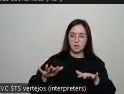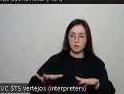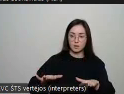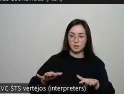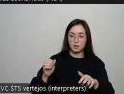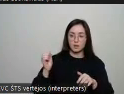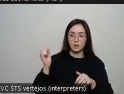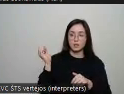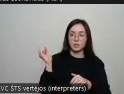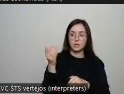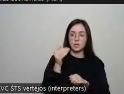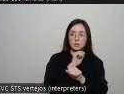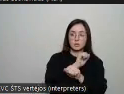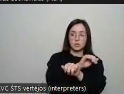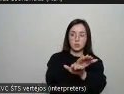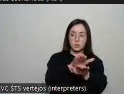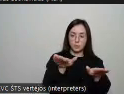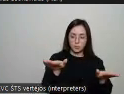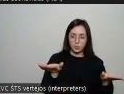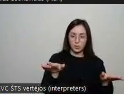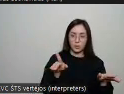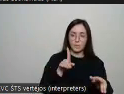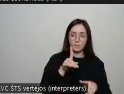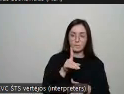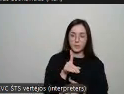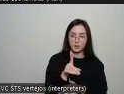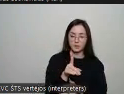Skaidrės bus išdalintas, bet